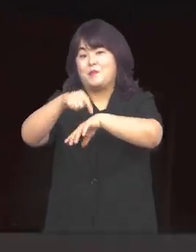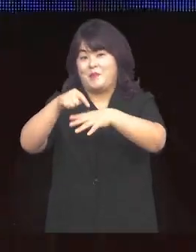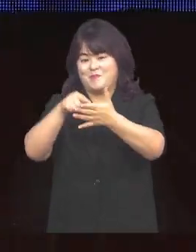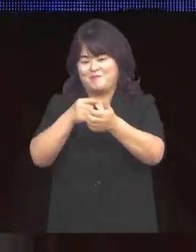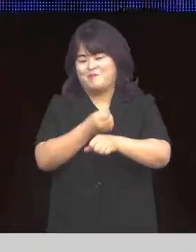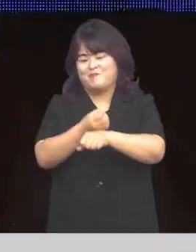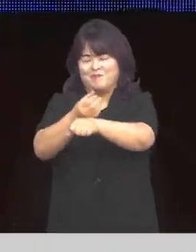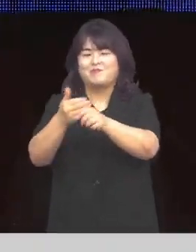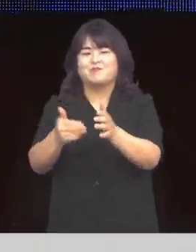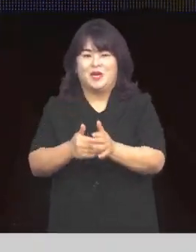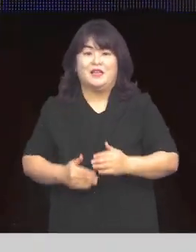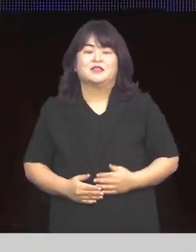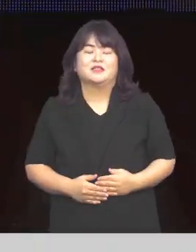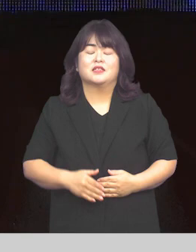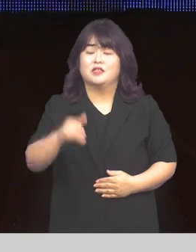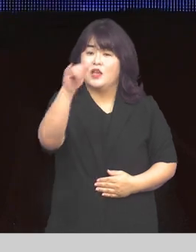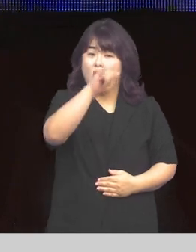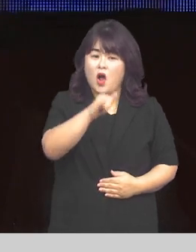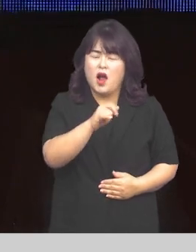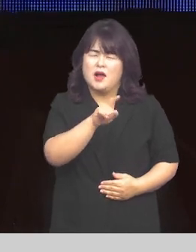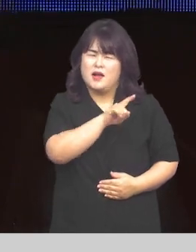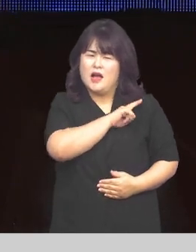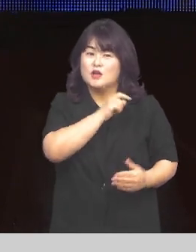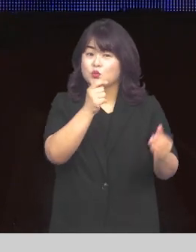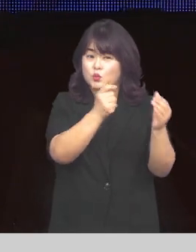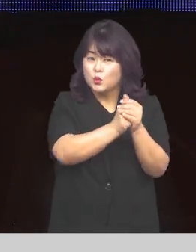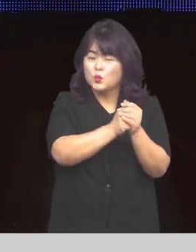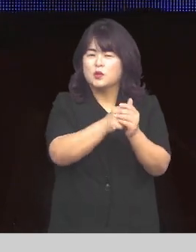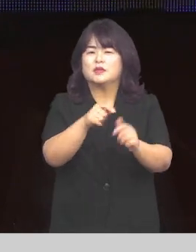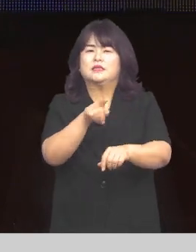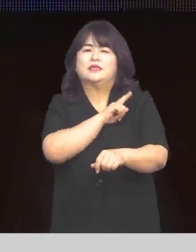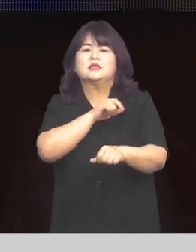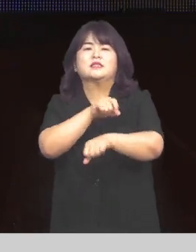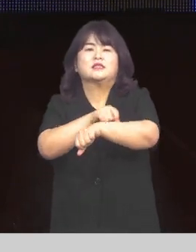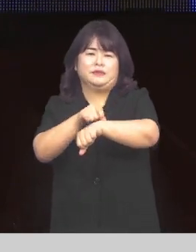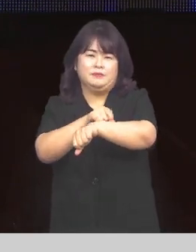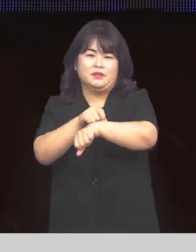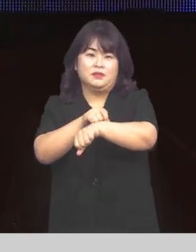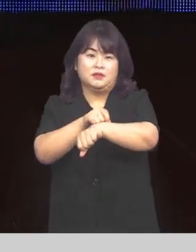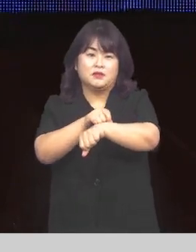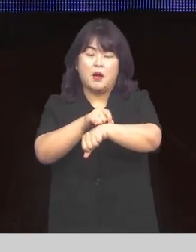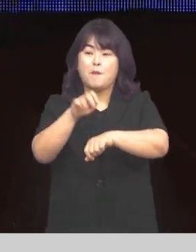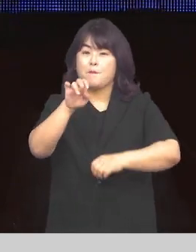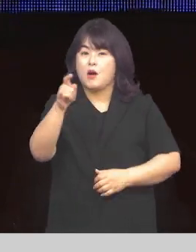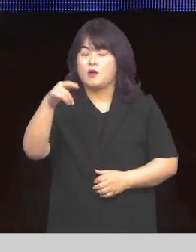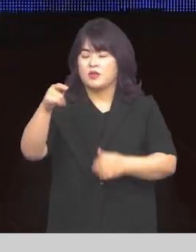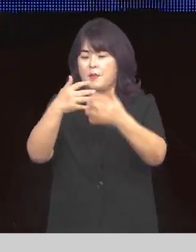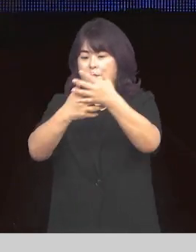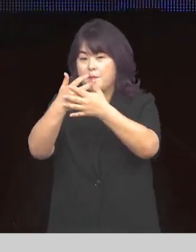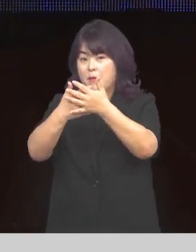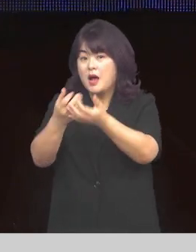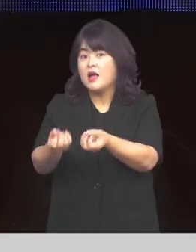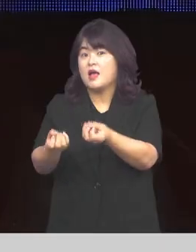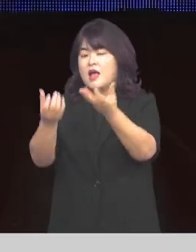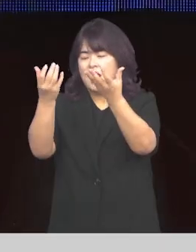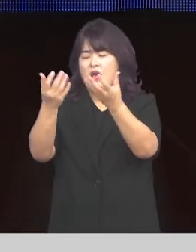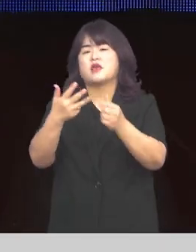전했습니다. 전국에서 가장 독창적이고 가장 특별한 우리 머네마을 영화제가